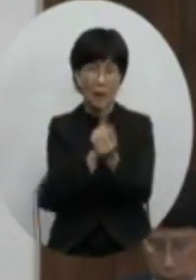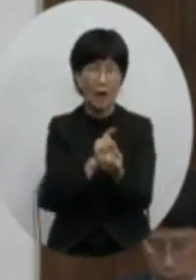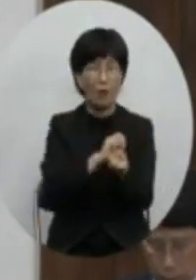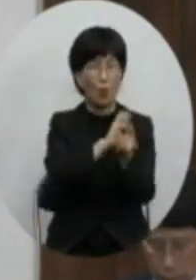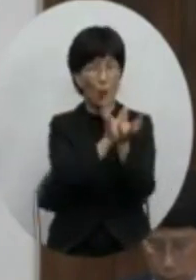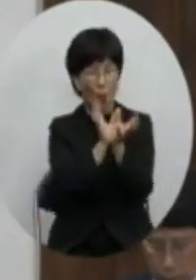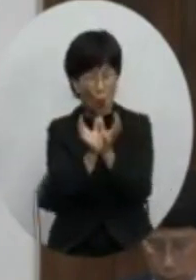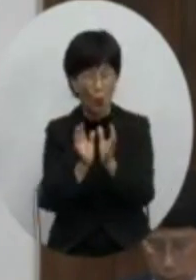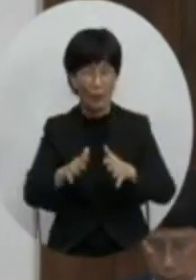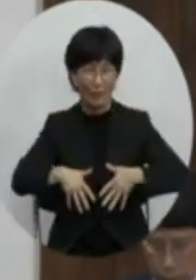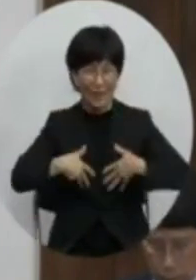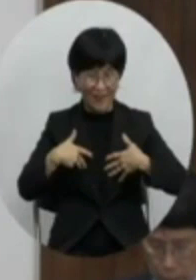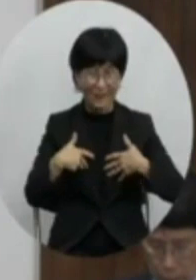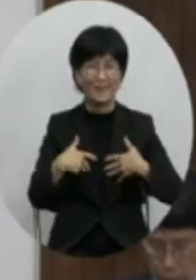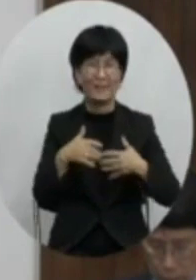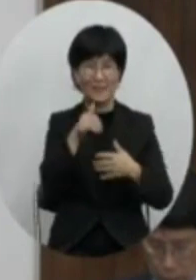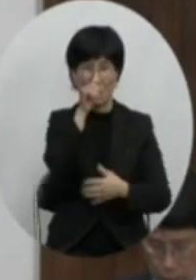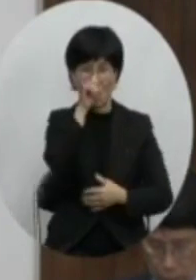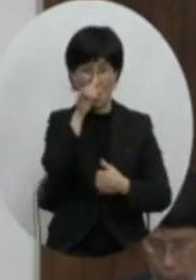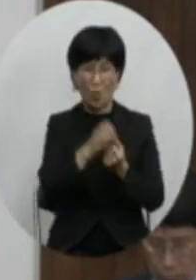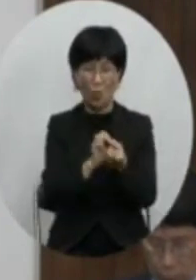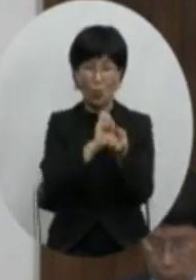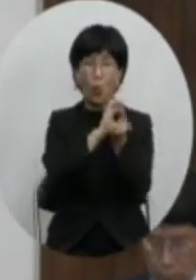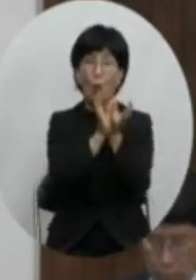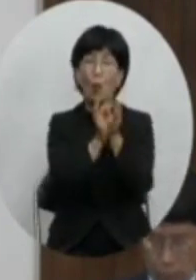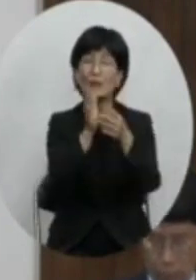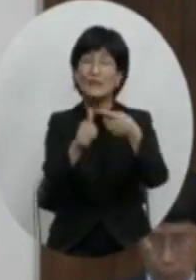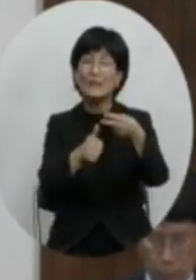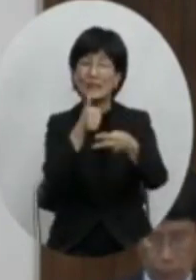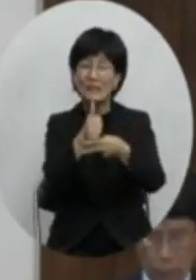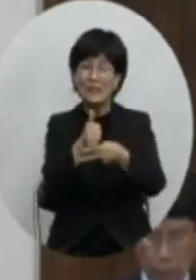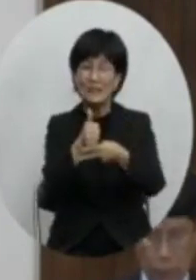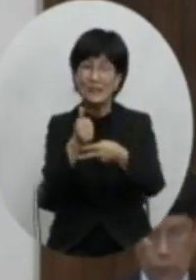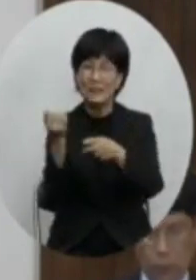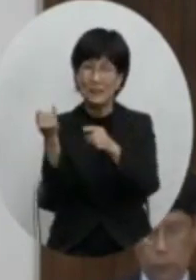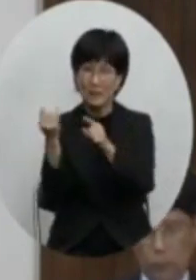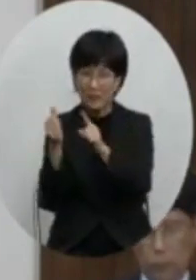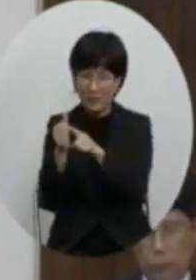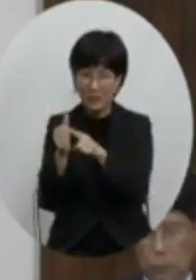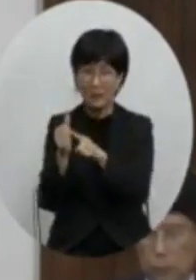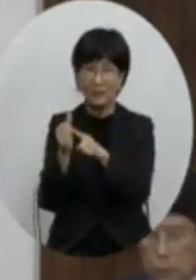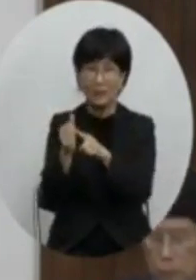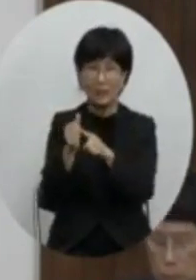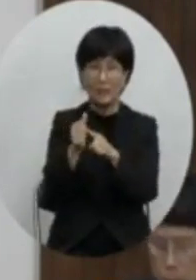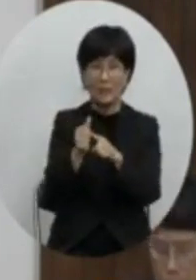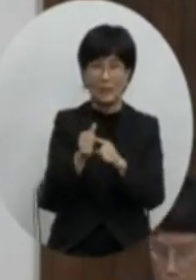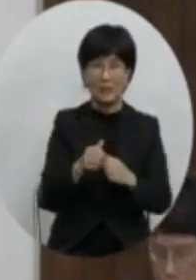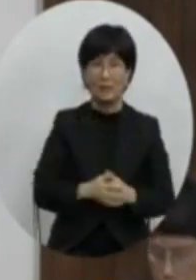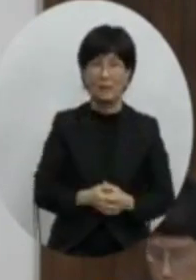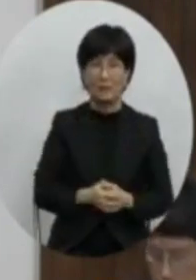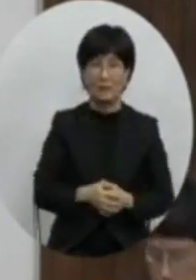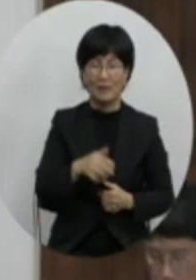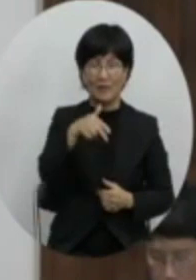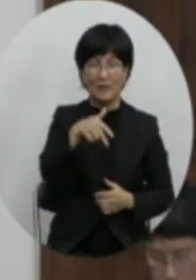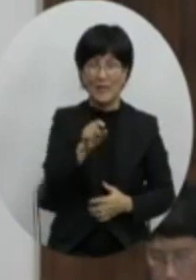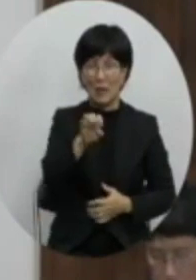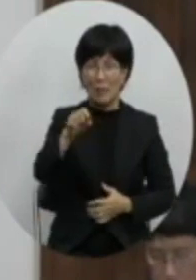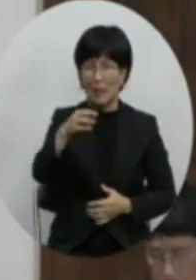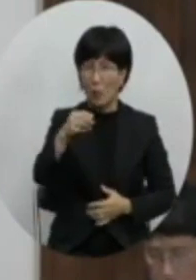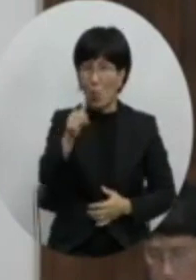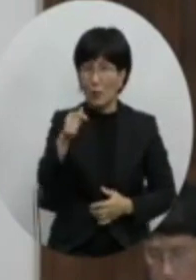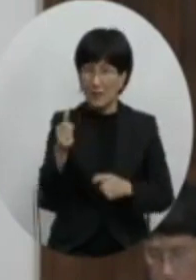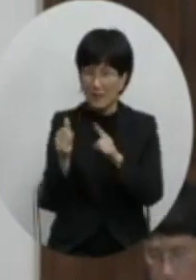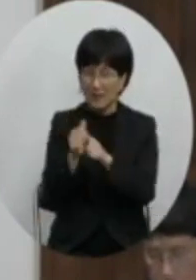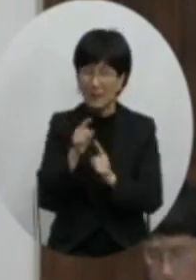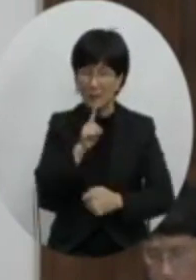향연히 펼쳐질 것입니다. 꽃의 여신 플로자의 연인이자 서풍의 신인 제피로스가